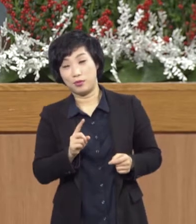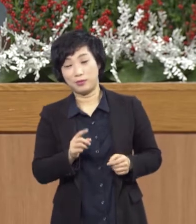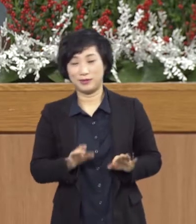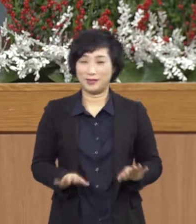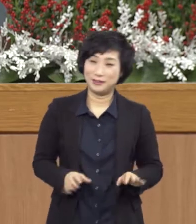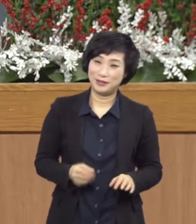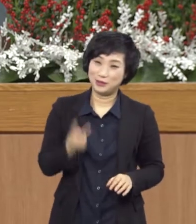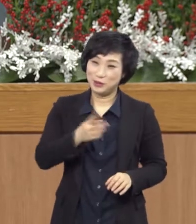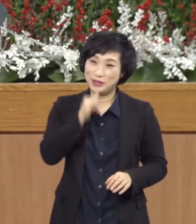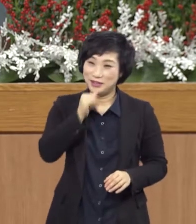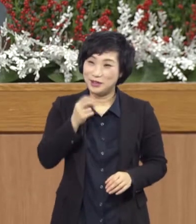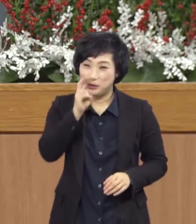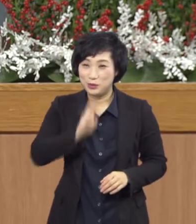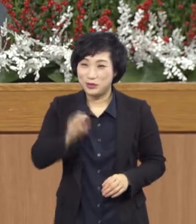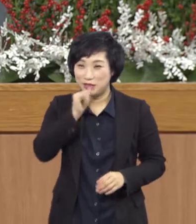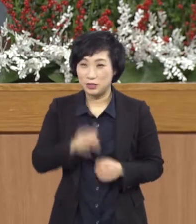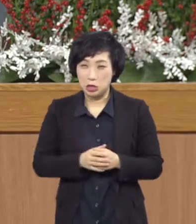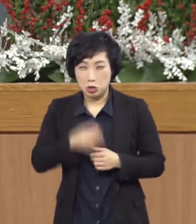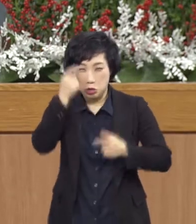울어도 돼.